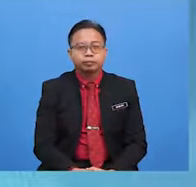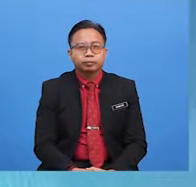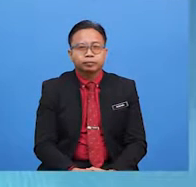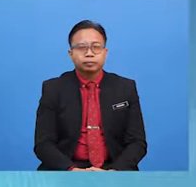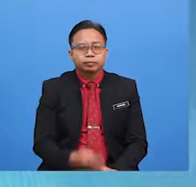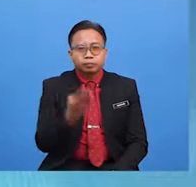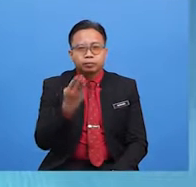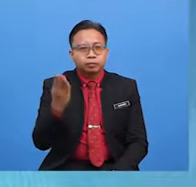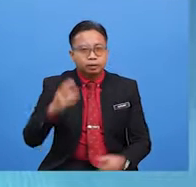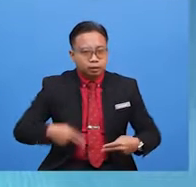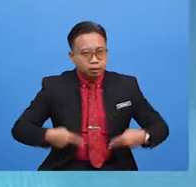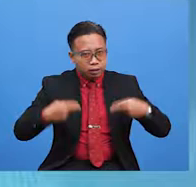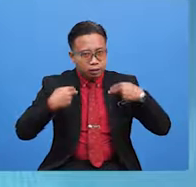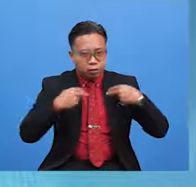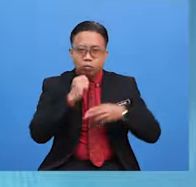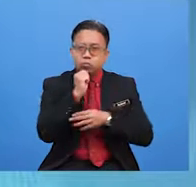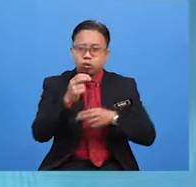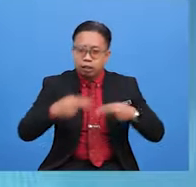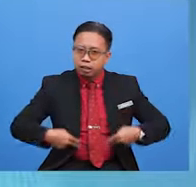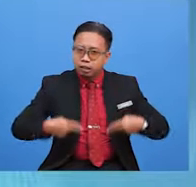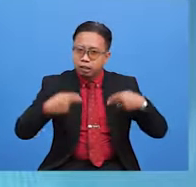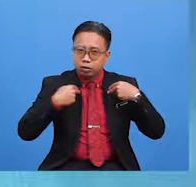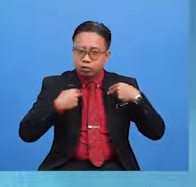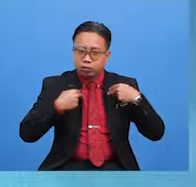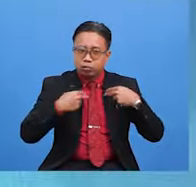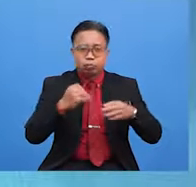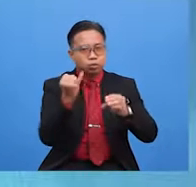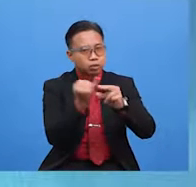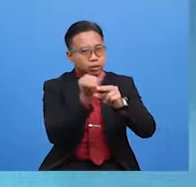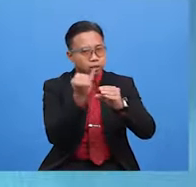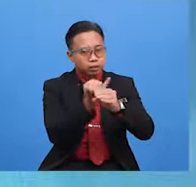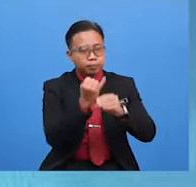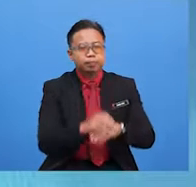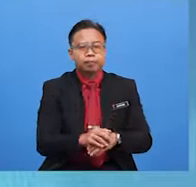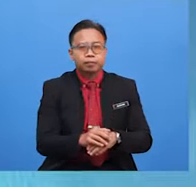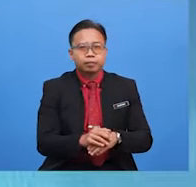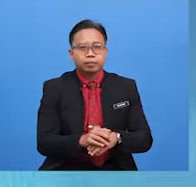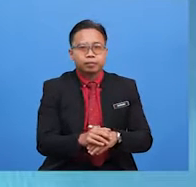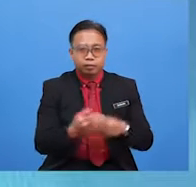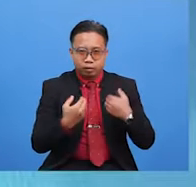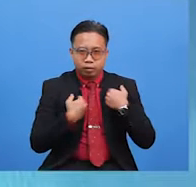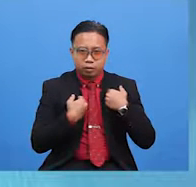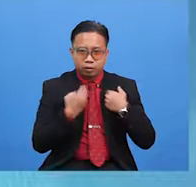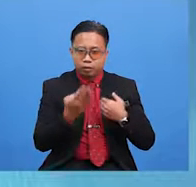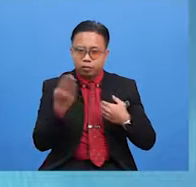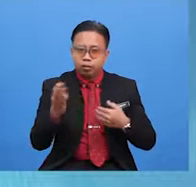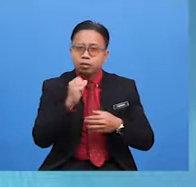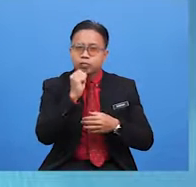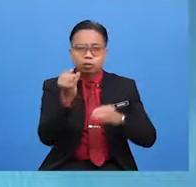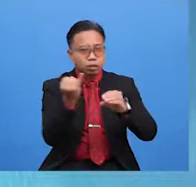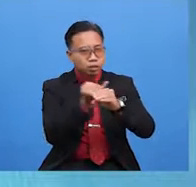Benda hidup dan benda bukan hidup ini merupakan jirin. Hanya sekelintir benda yang bukan